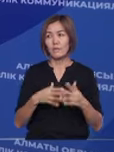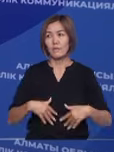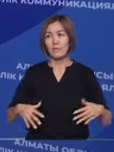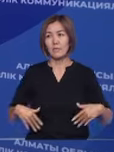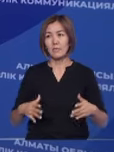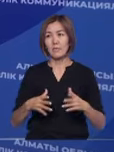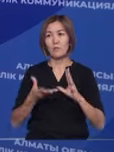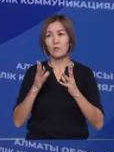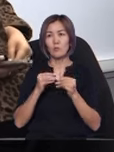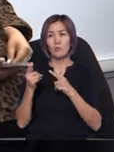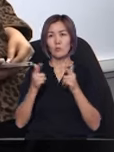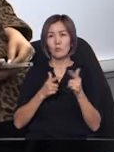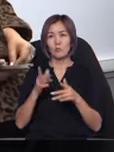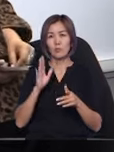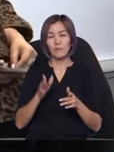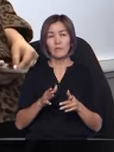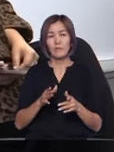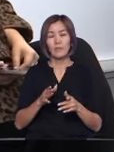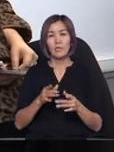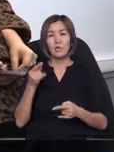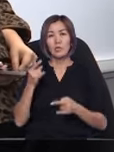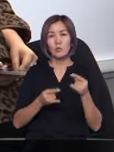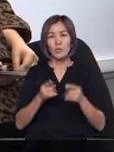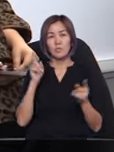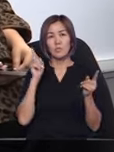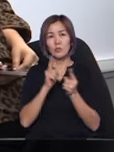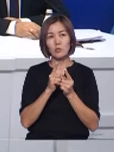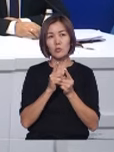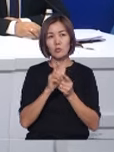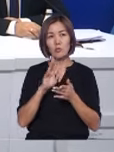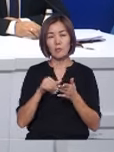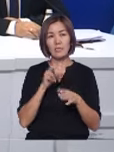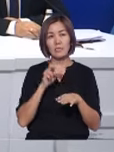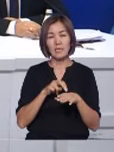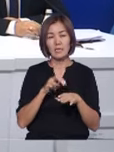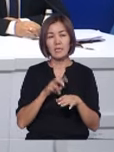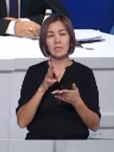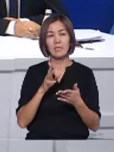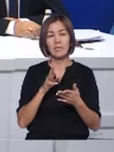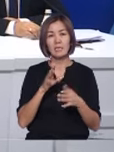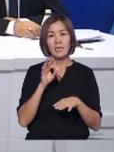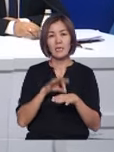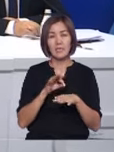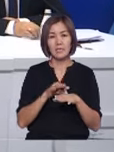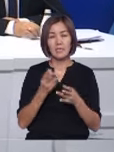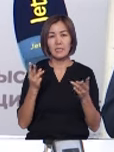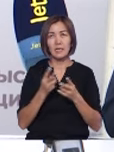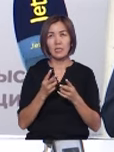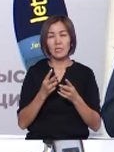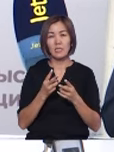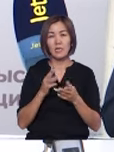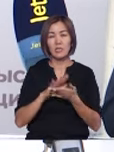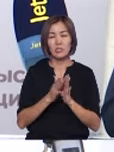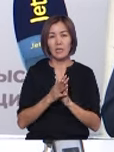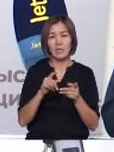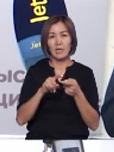қорытындысын күтудеміз. Журналистермен жүздескен өңірдің бас дәрігері Марат Исмайлов індет ошағында қажетті эпидемияға